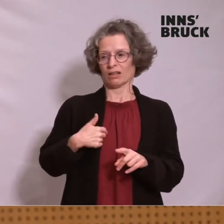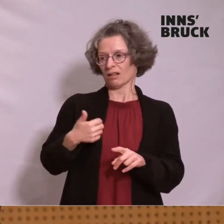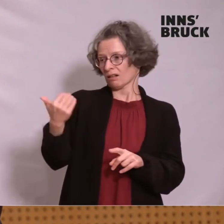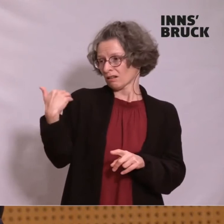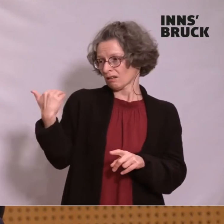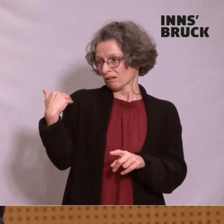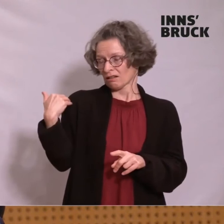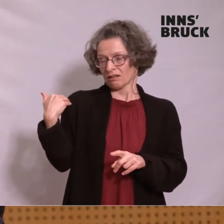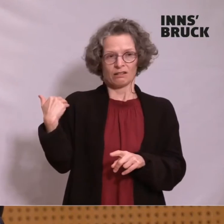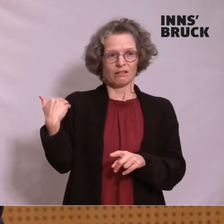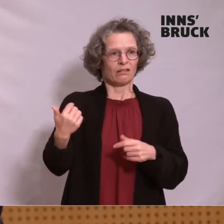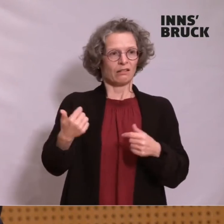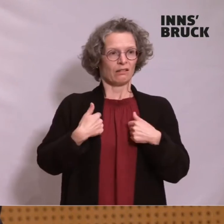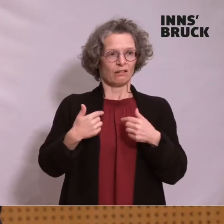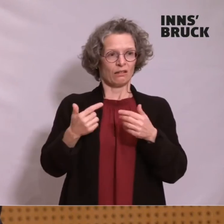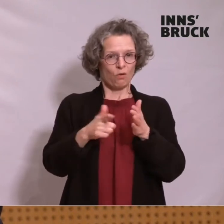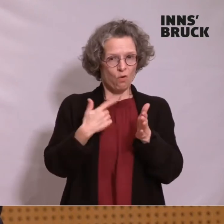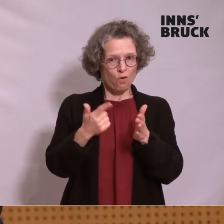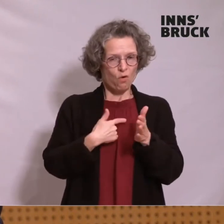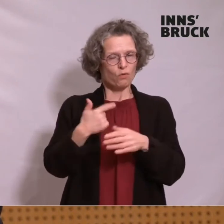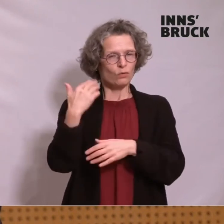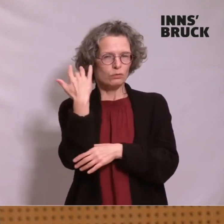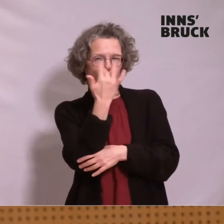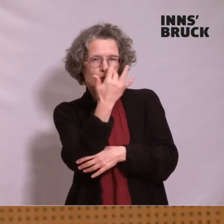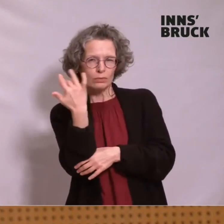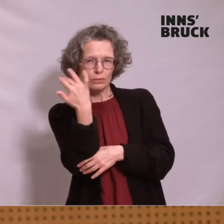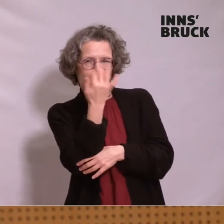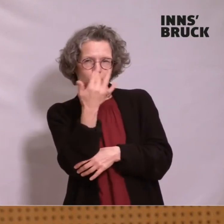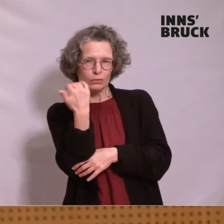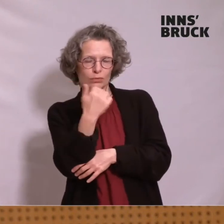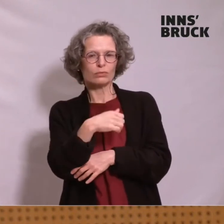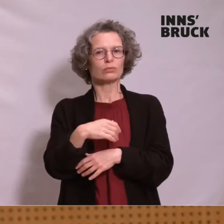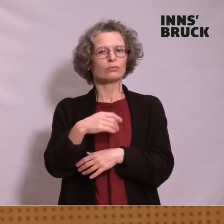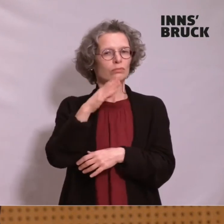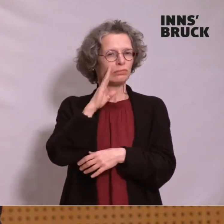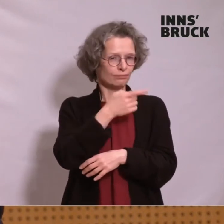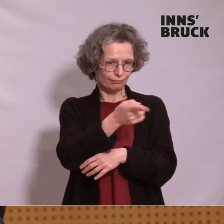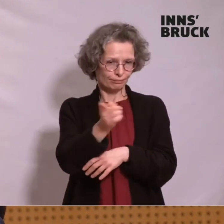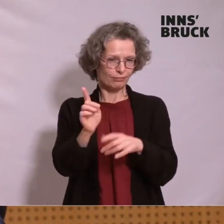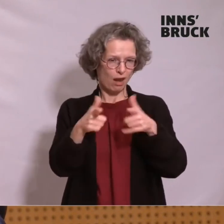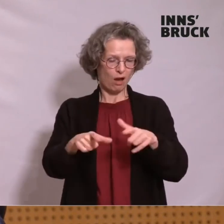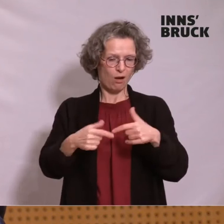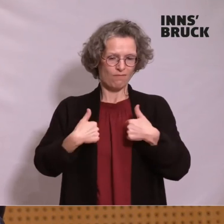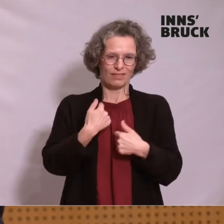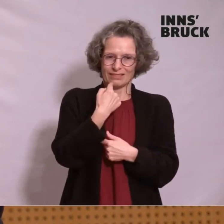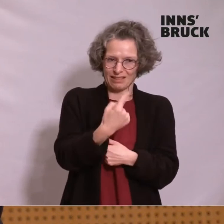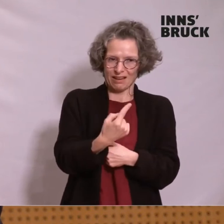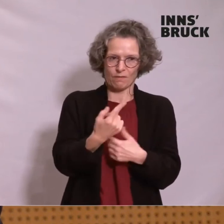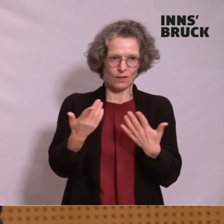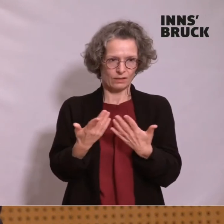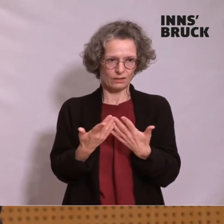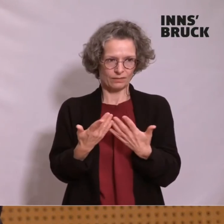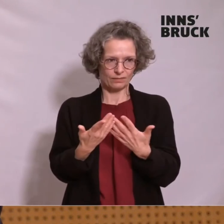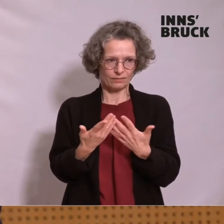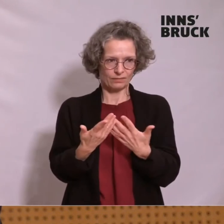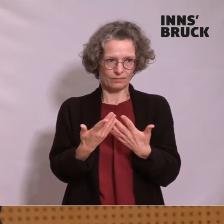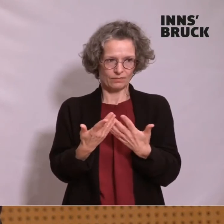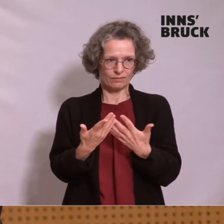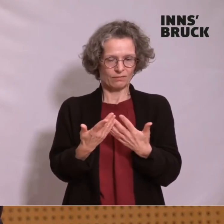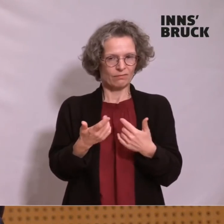Vergangenheit öfter beschäftigt. Und erlauben Sie mir, dazu festzuhalten, ist man nicht